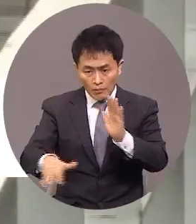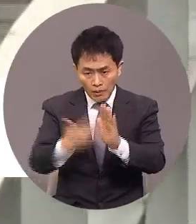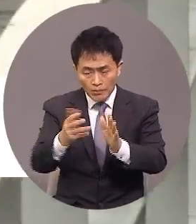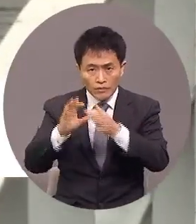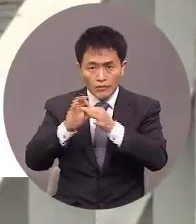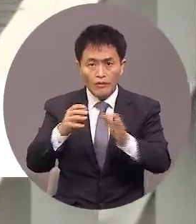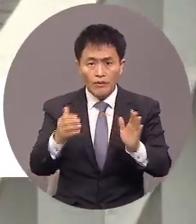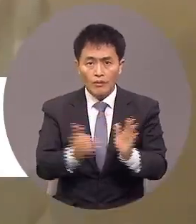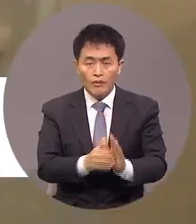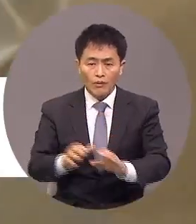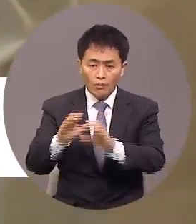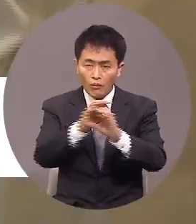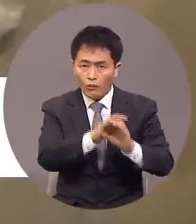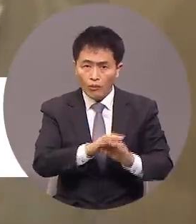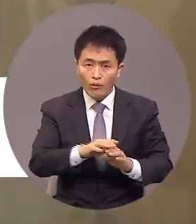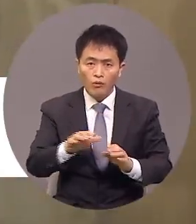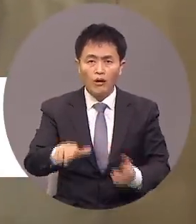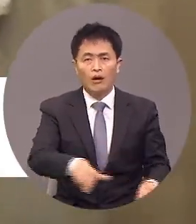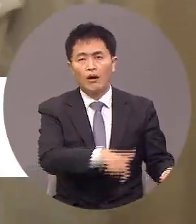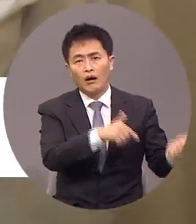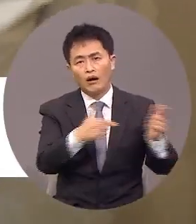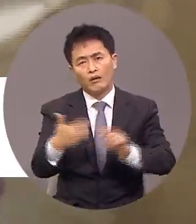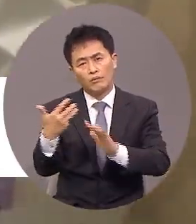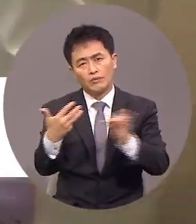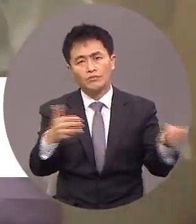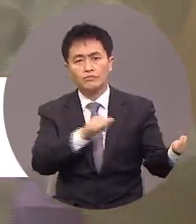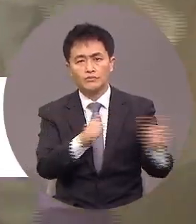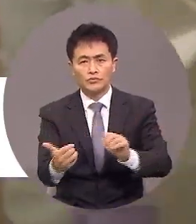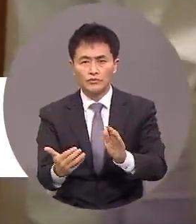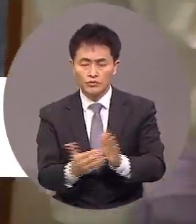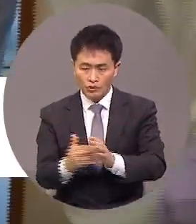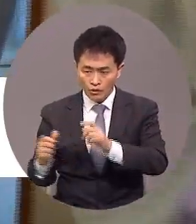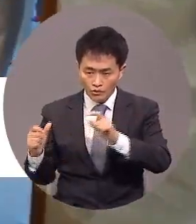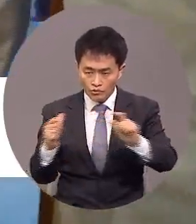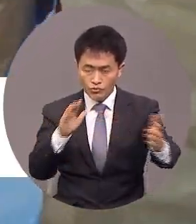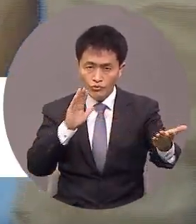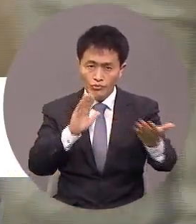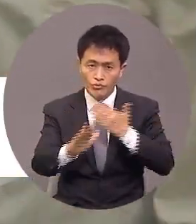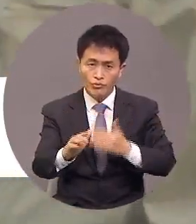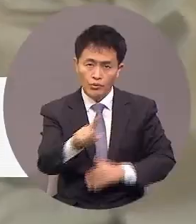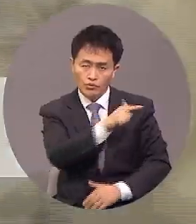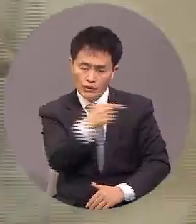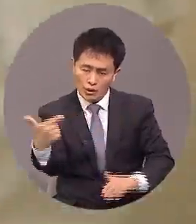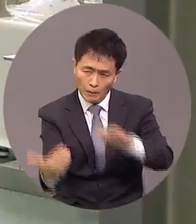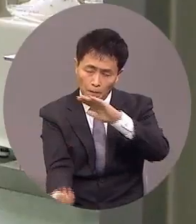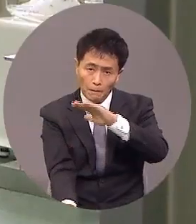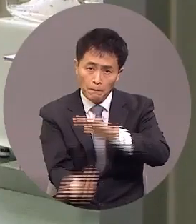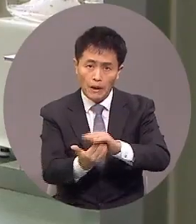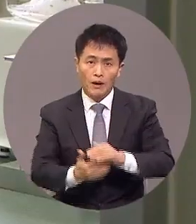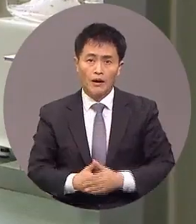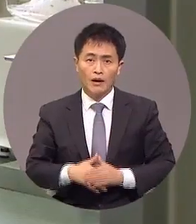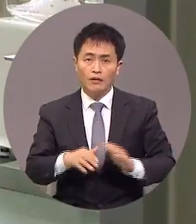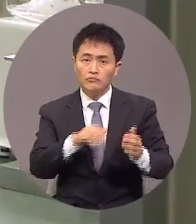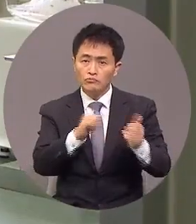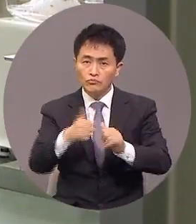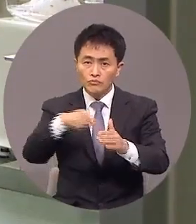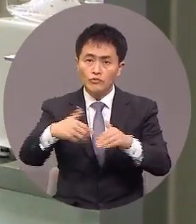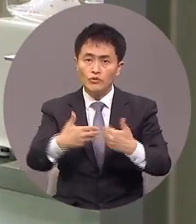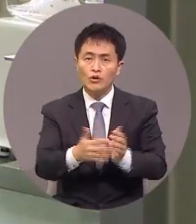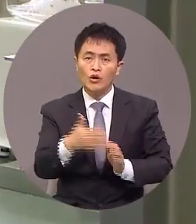웃돌았고 코로나19로 하루 80명이 사망하며 유행 이후 최고치를 기록했습니다. 사망자